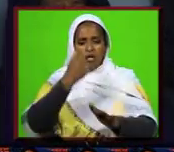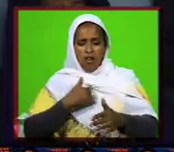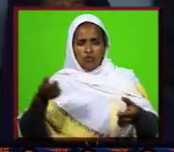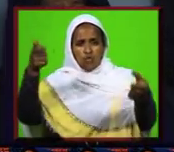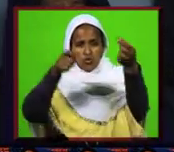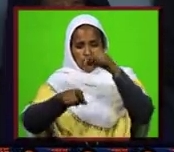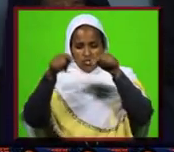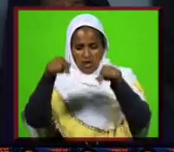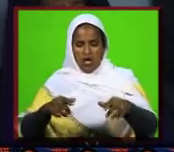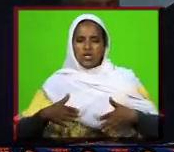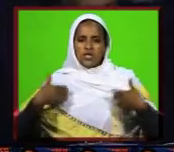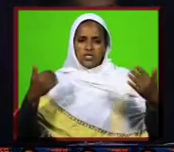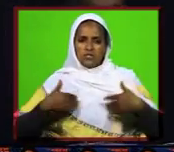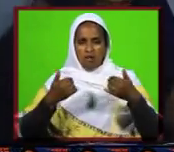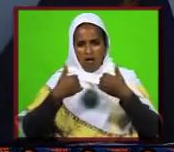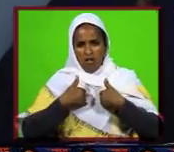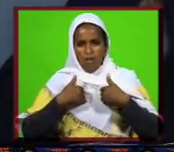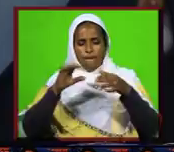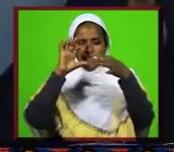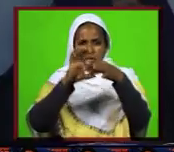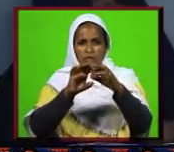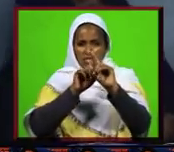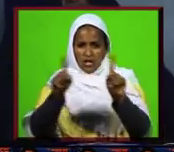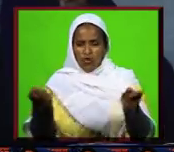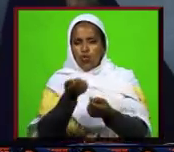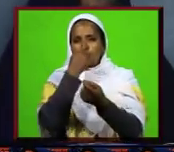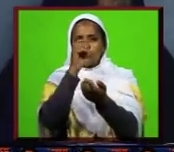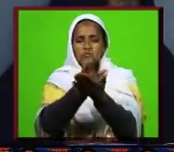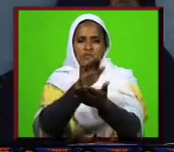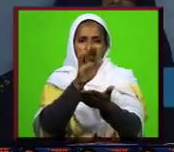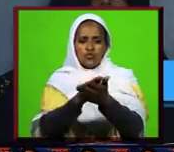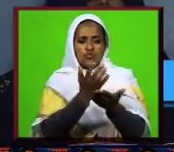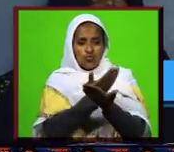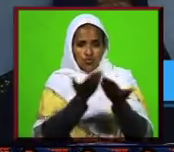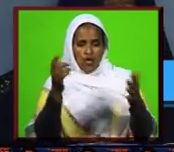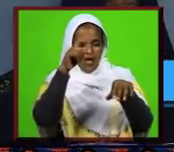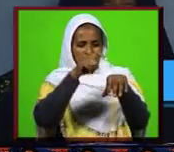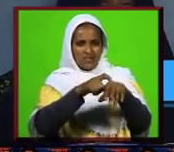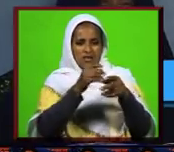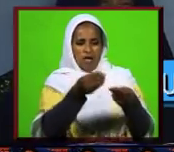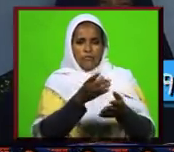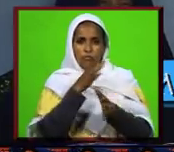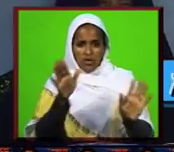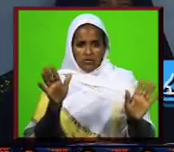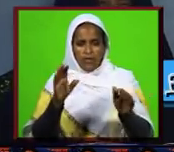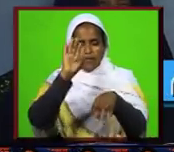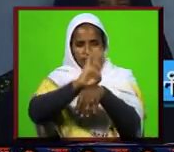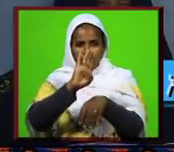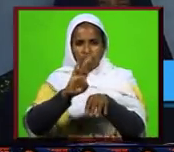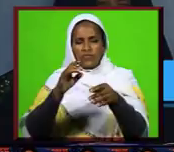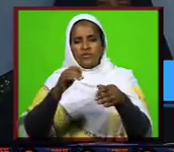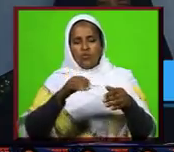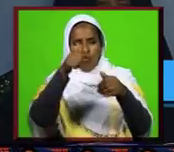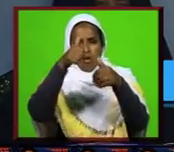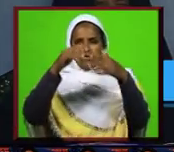አስተዋጽኦም ዛሬ ደስ ታላቅ ነው። ማህበሩ በተለይም የአብነት ትምህርት ቤቶች ጉዳይ ጊዜ የማይሰጥና የቤተ ክርስቲያናችን